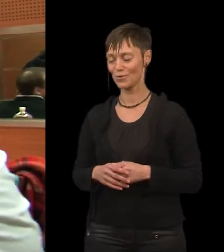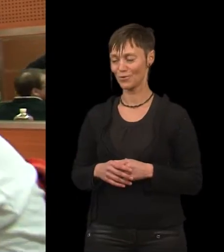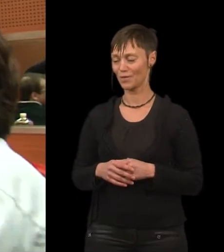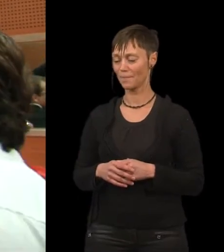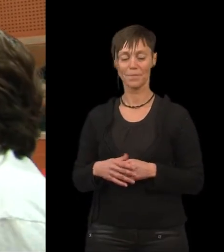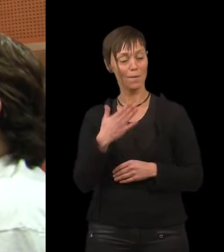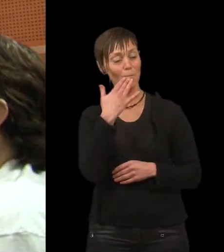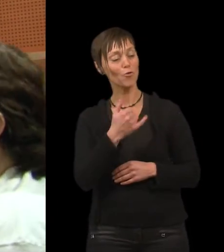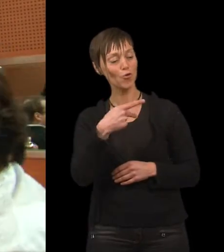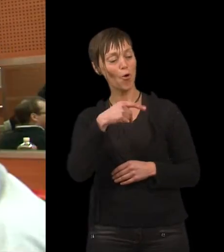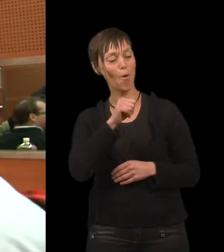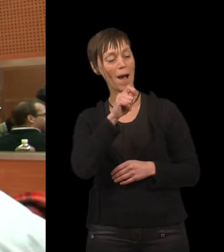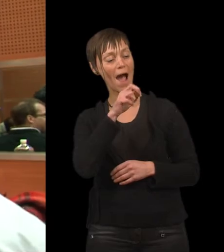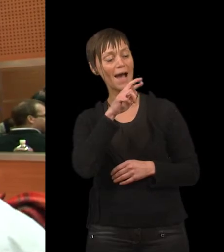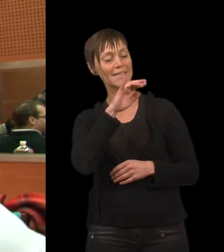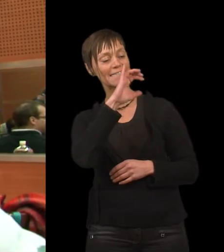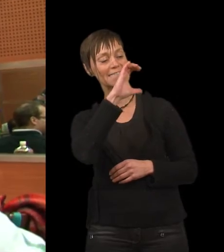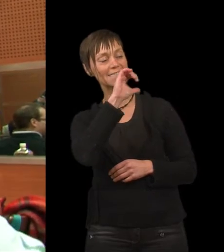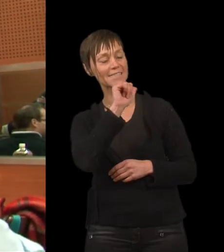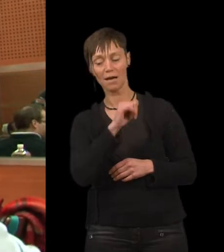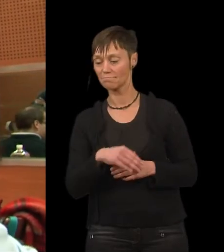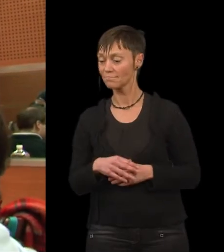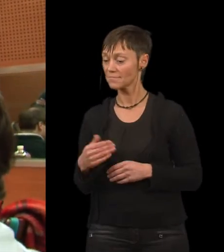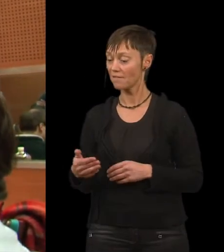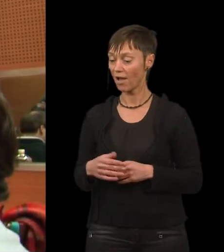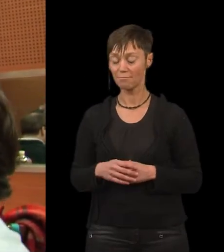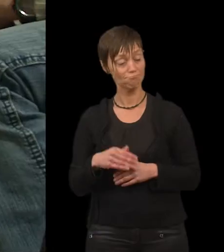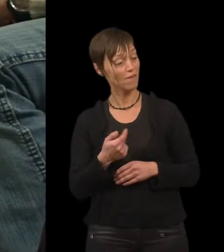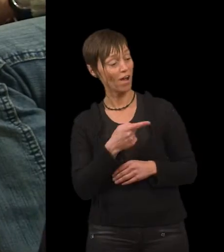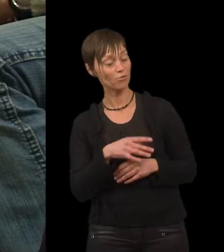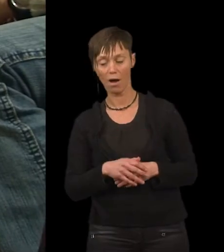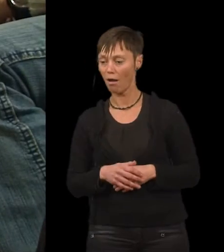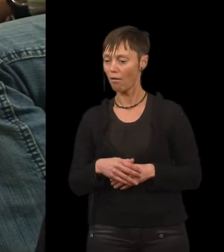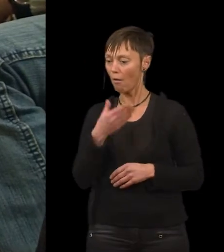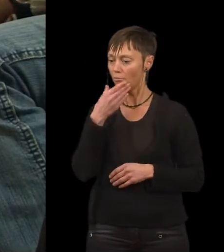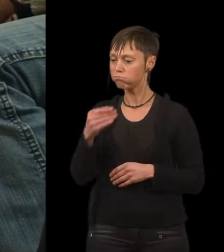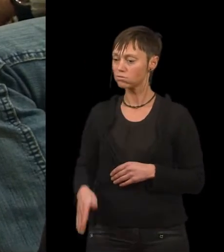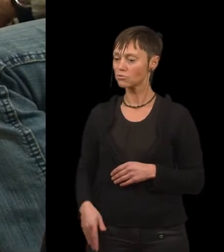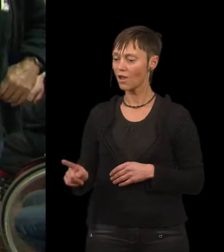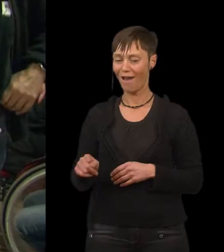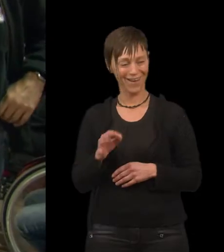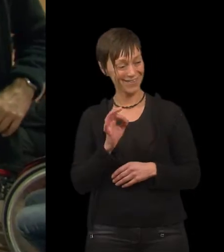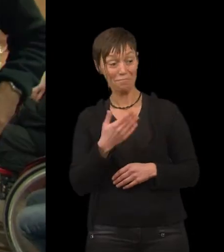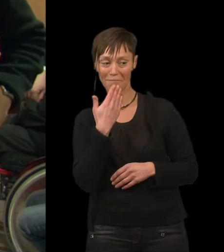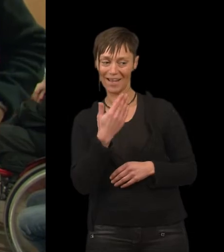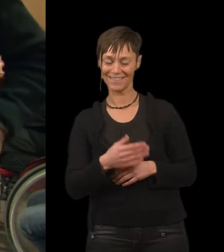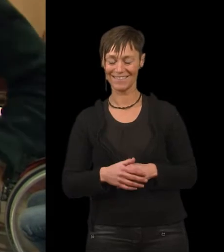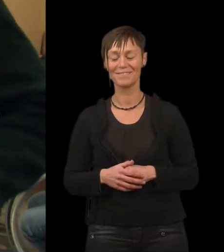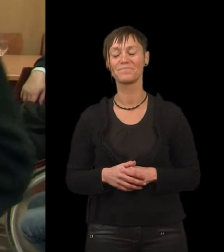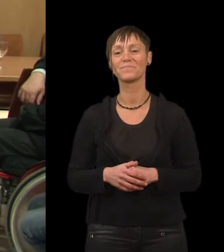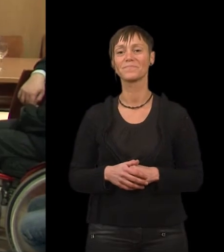Patricia, ça va? Ça va et toi? Ouais. Enchantée. T'as un petit bon chien. Ouais, merci.